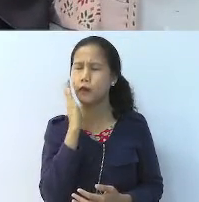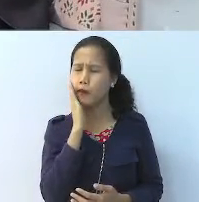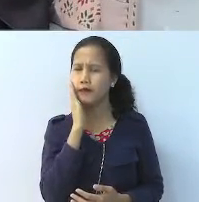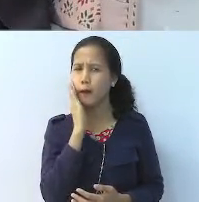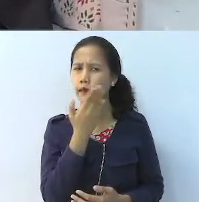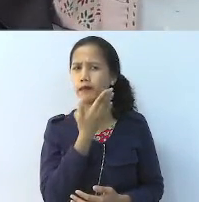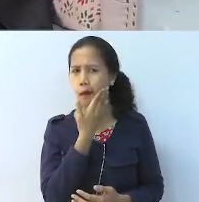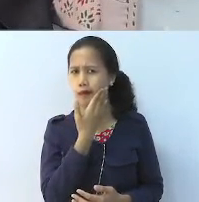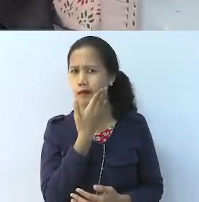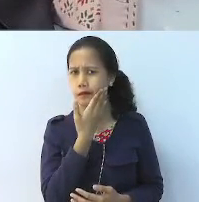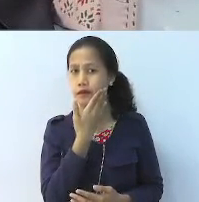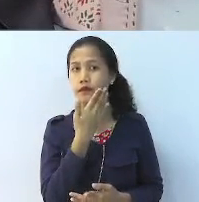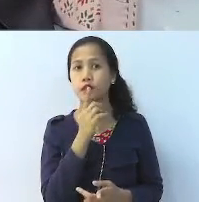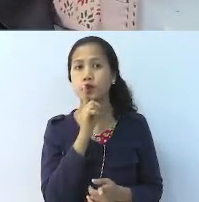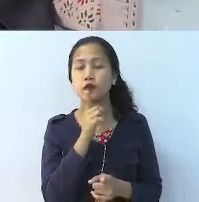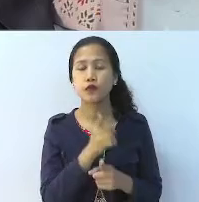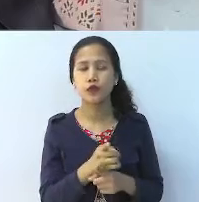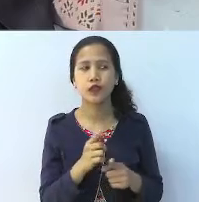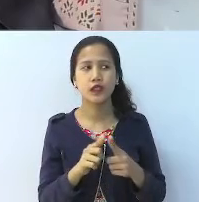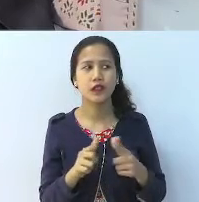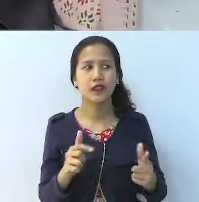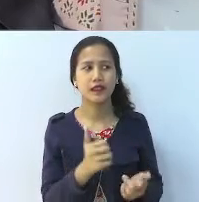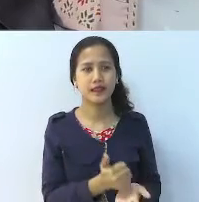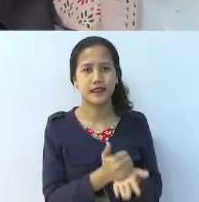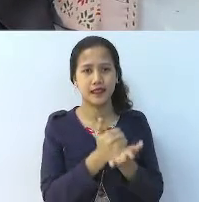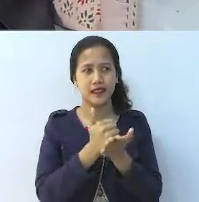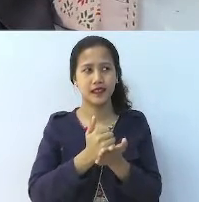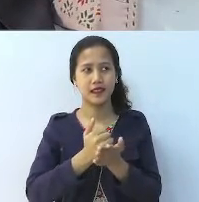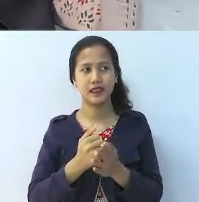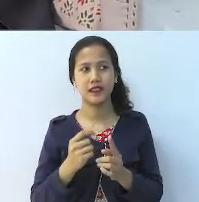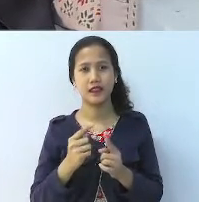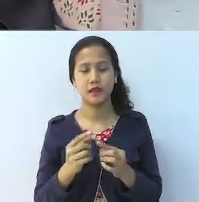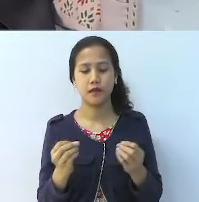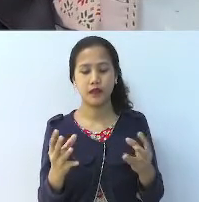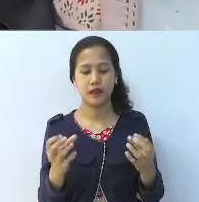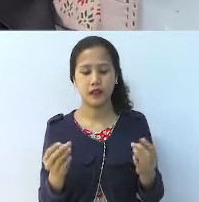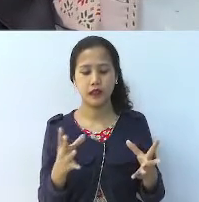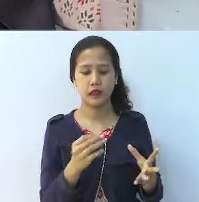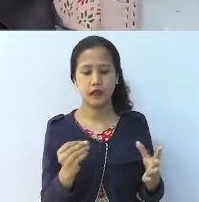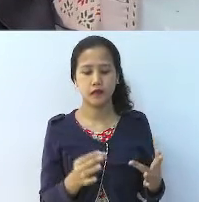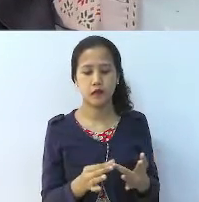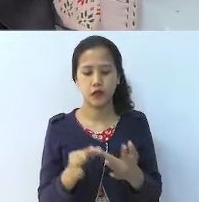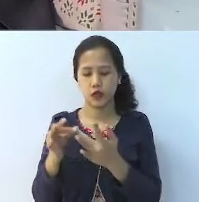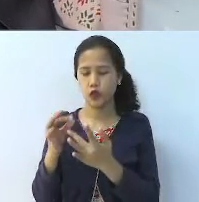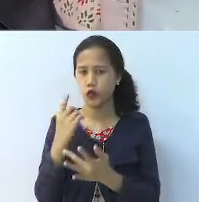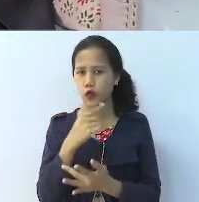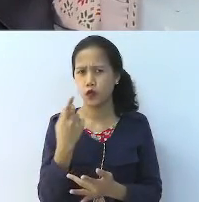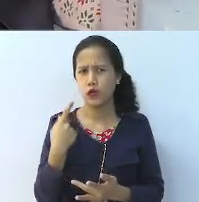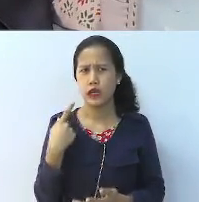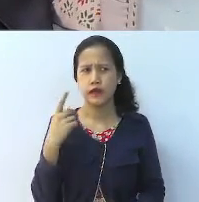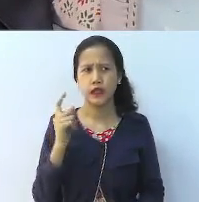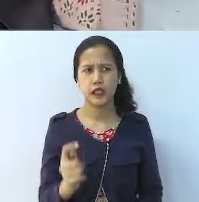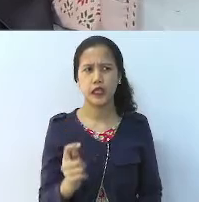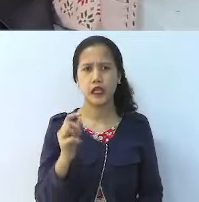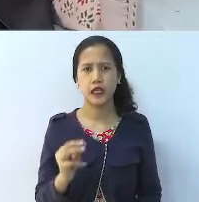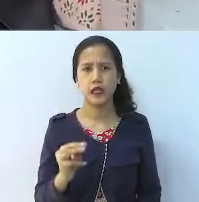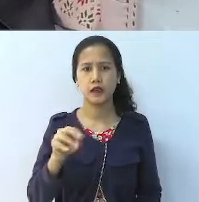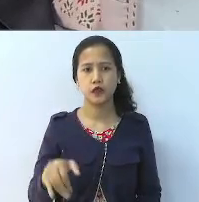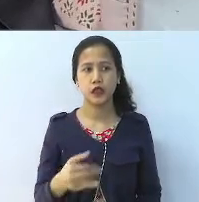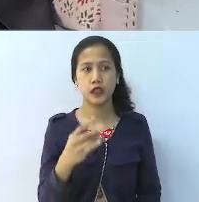nag-iinda-inda dyan na masakit ang kani-kanilang mga panga, kani-kanilang mga sa yung muscle nila sa